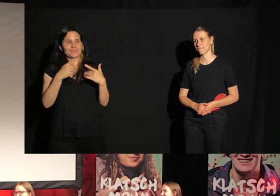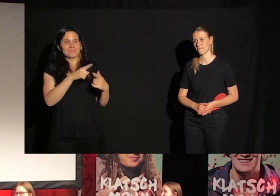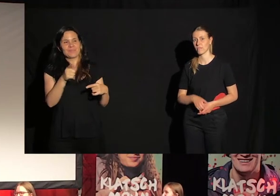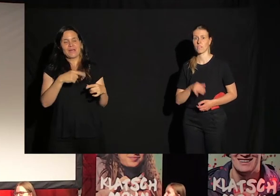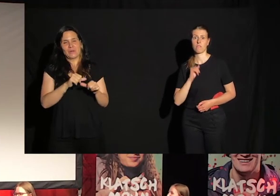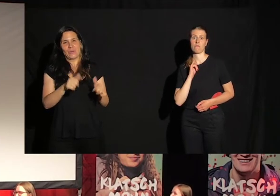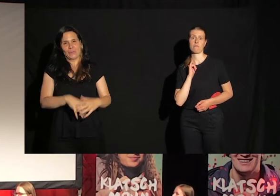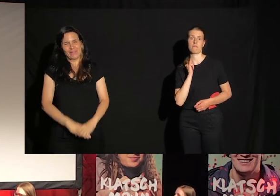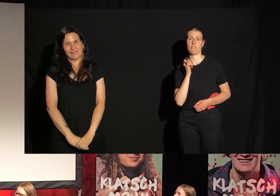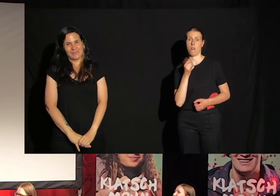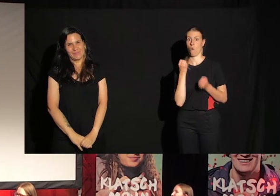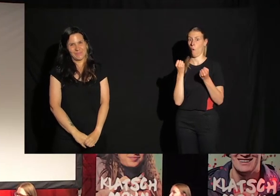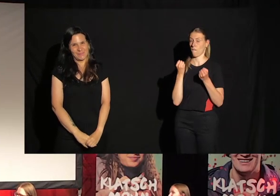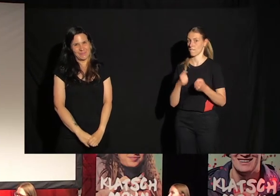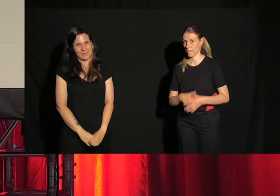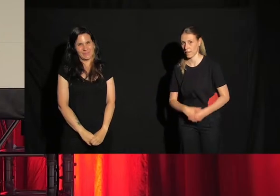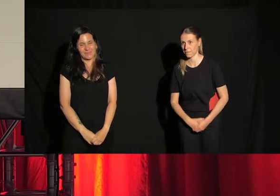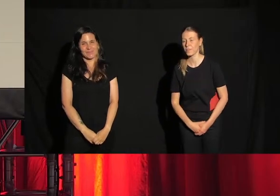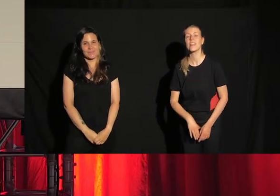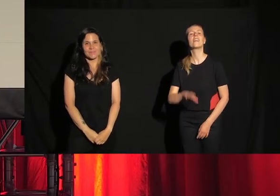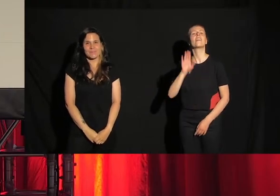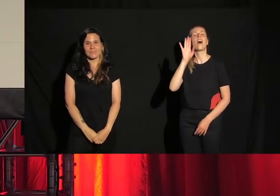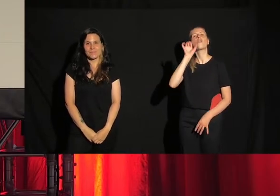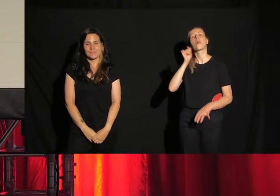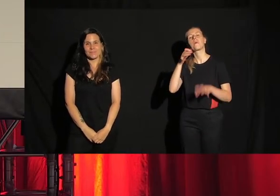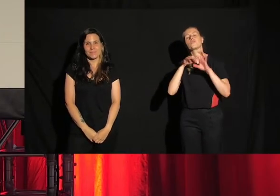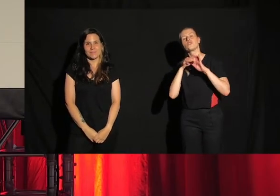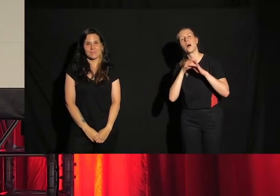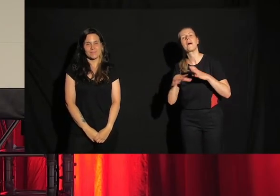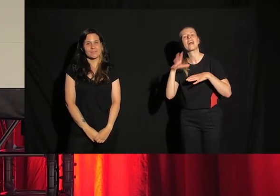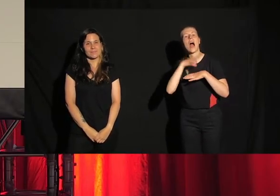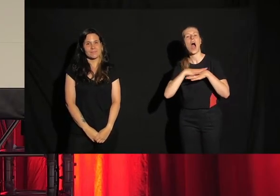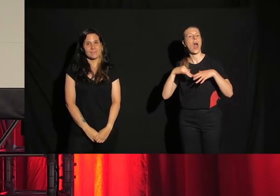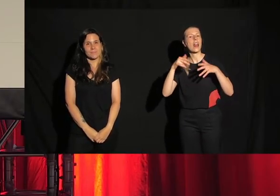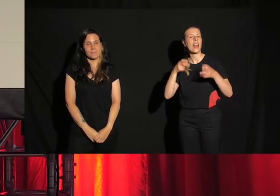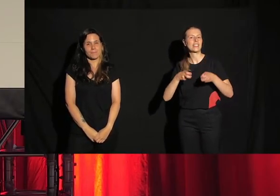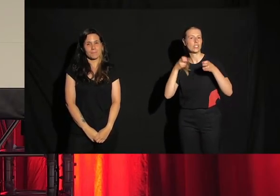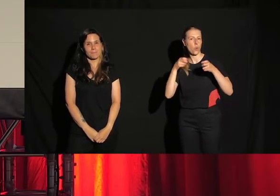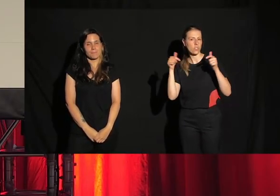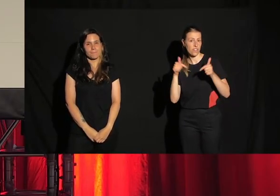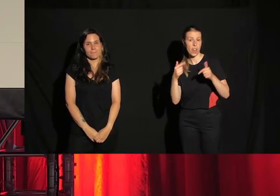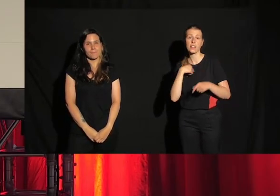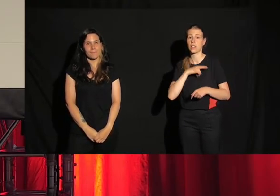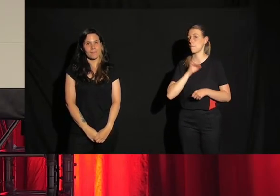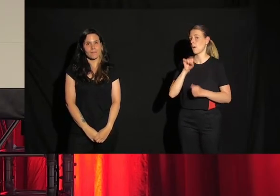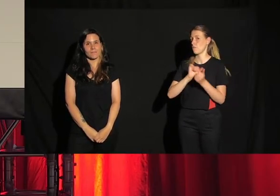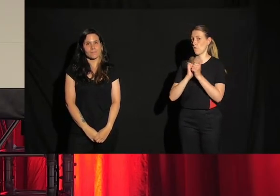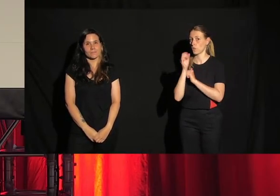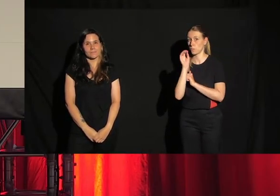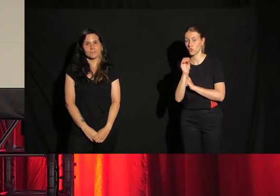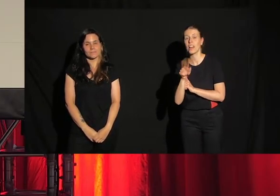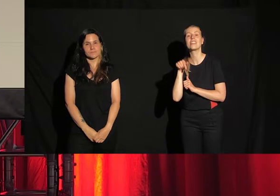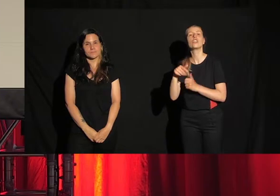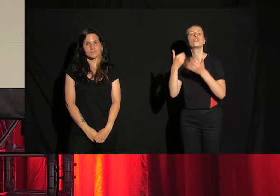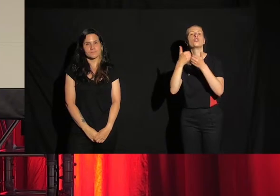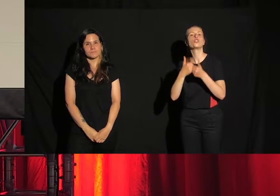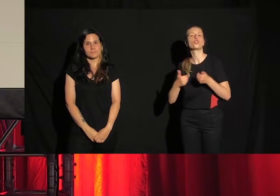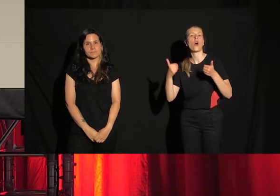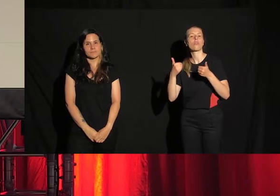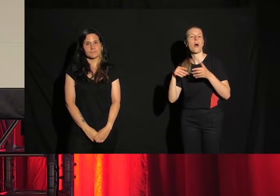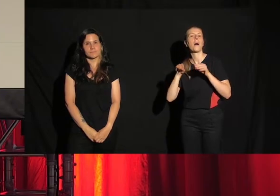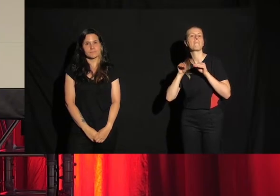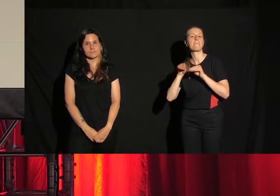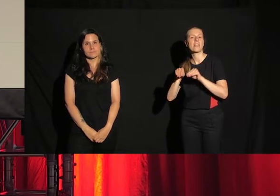Dankeschön. Ja, zur Heilerziehungspflege kann ich nur sagen, dass das mit dem Sonderpädagogikstudium quasi Hand in Hand